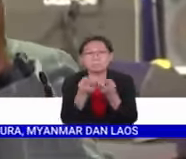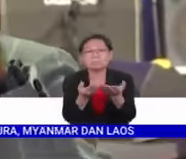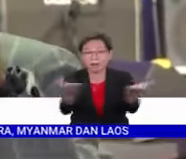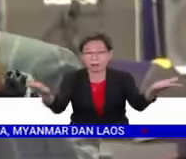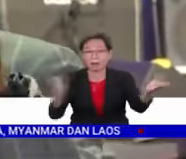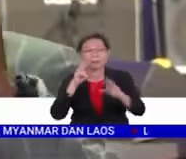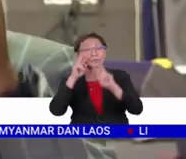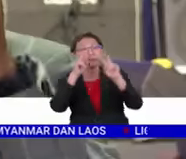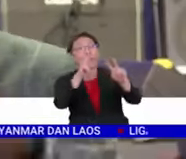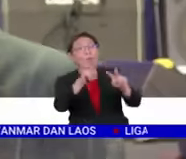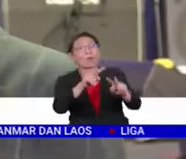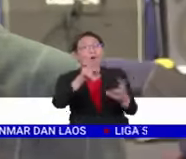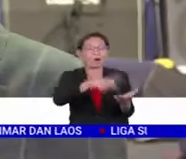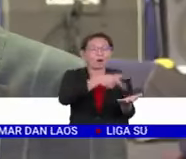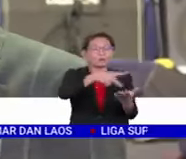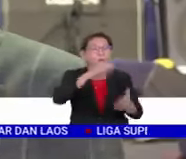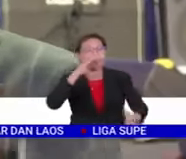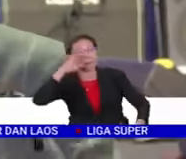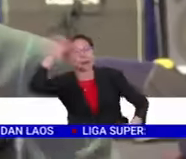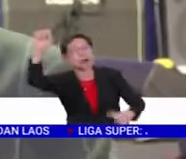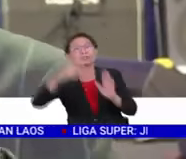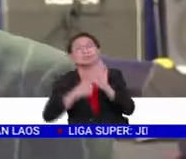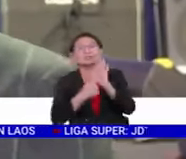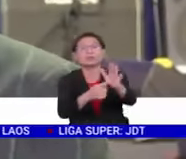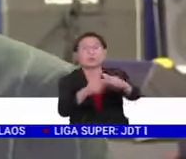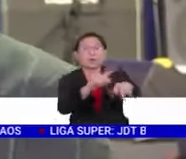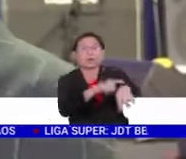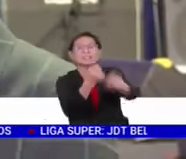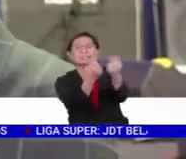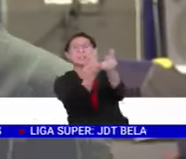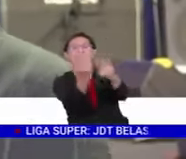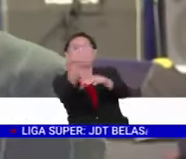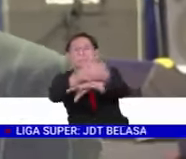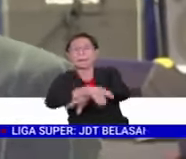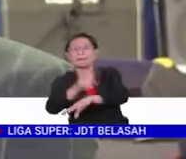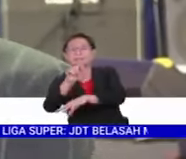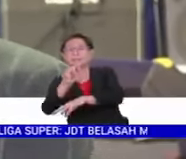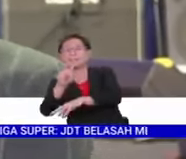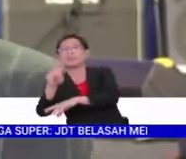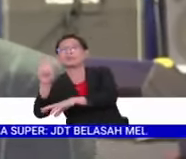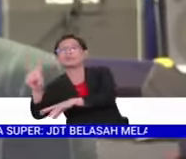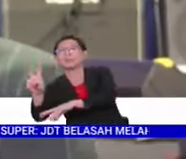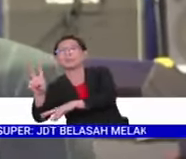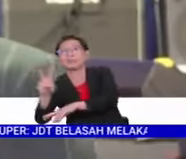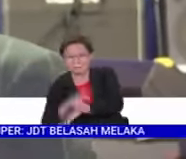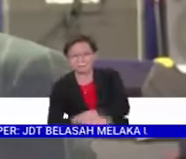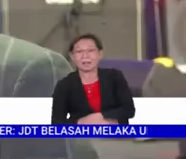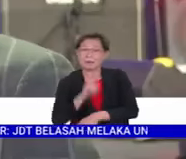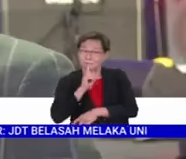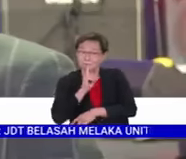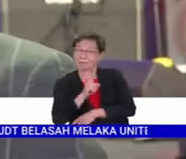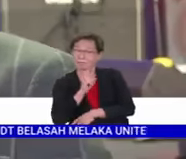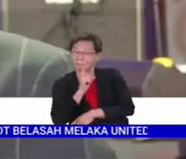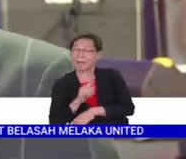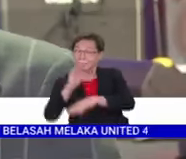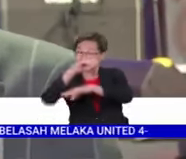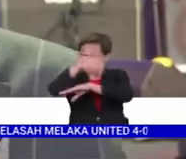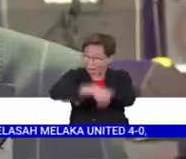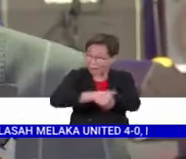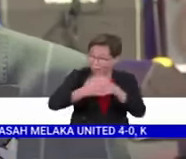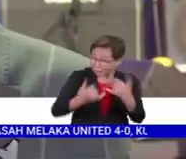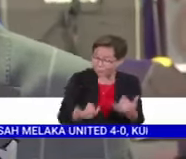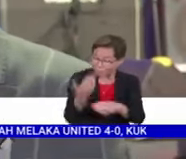konsert Merdeka 65 yang akan ditayangkan pada 11 malam ini di TV2. Yang dah pastinya malam